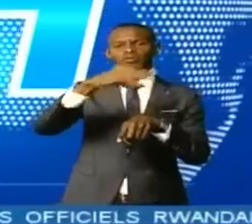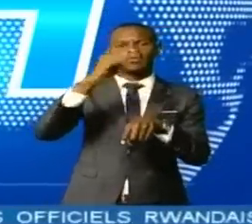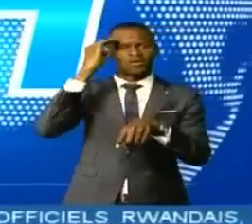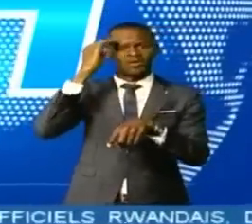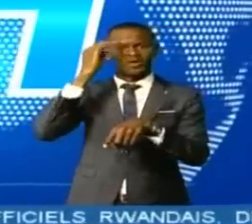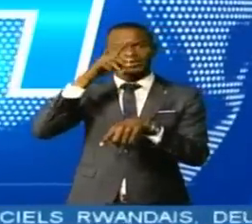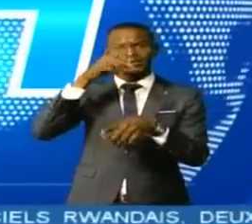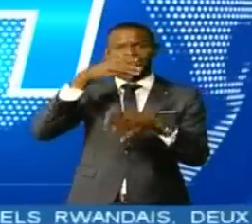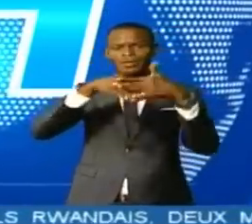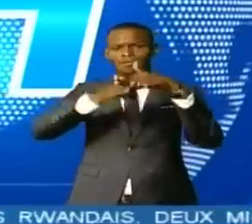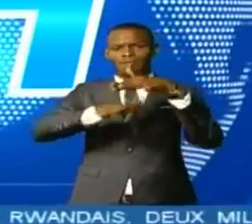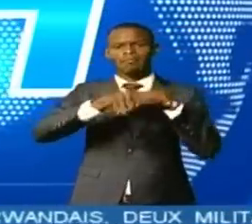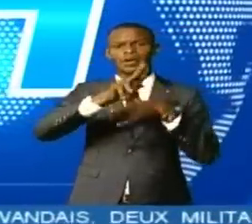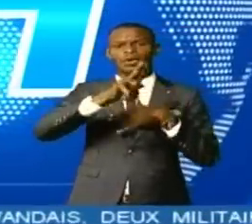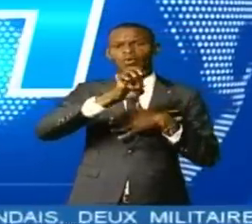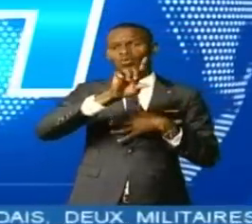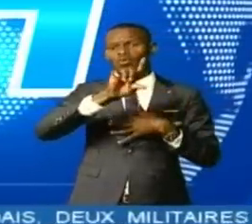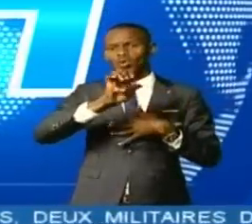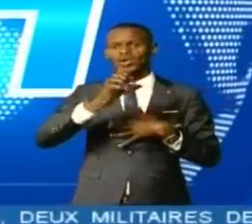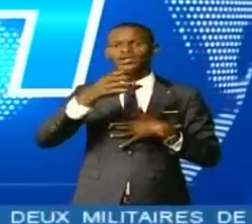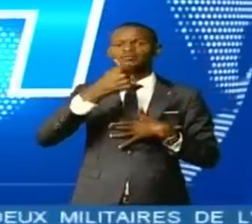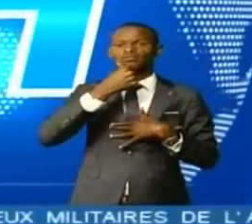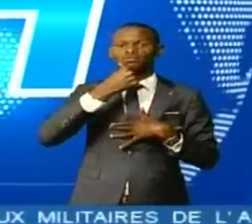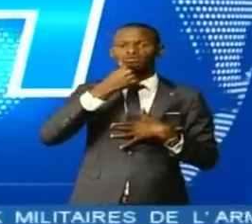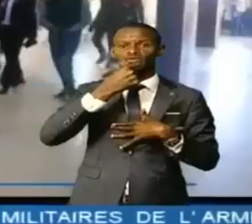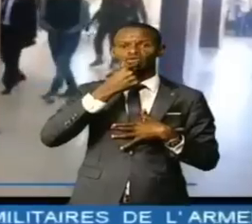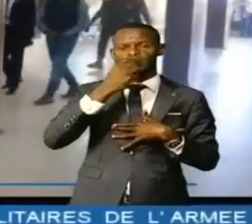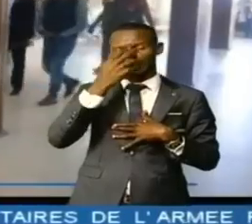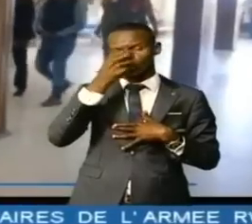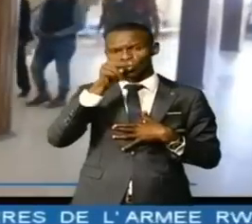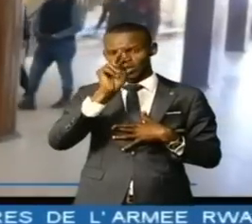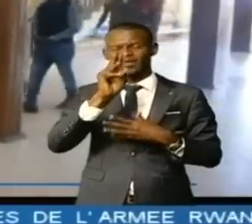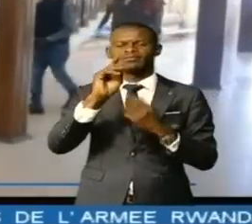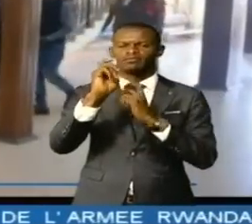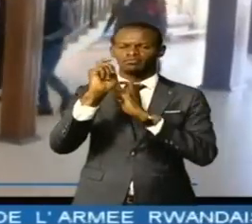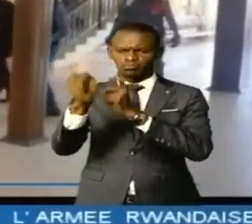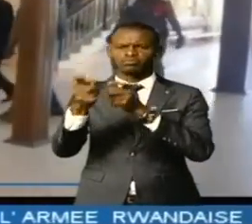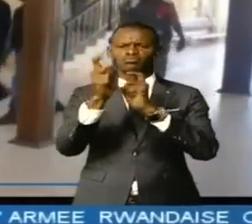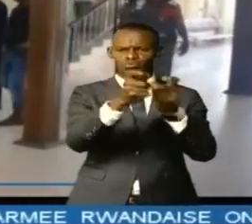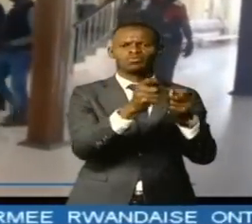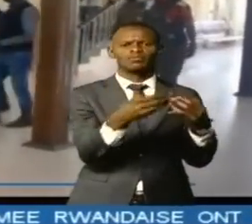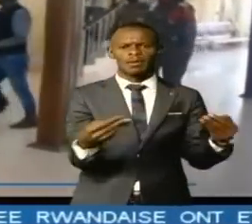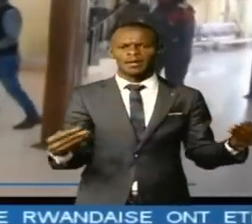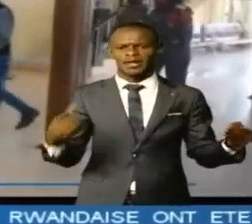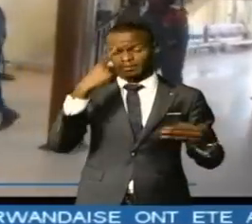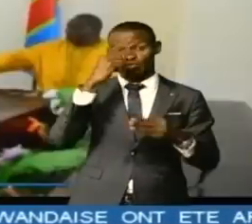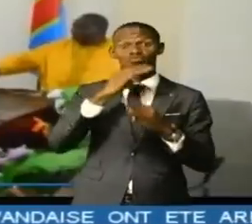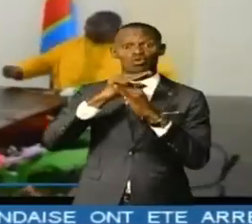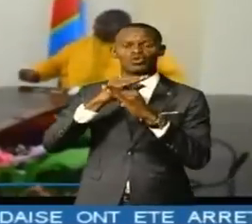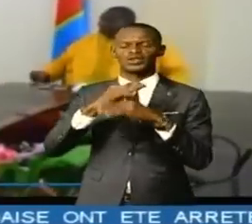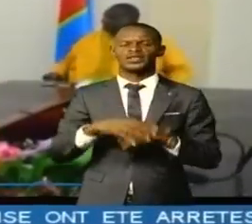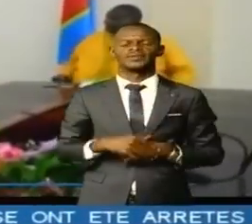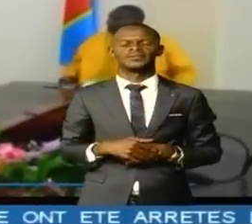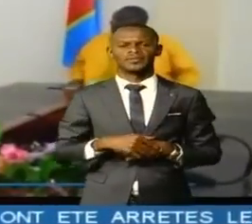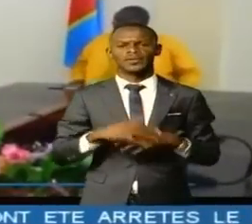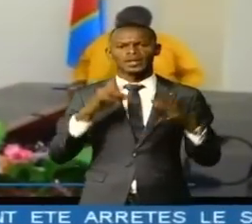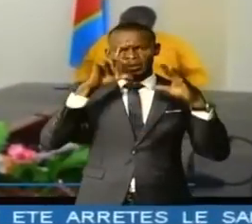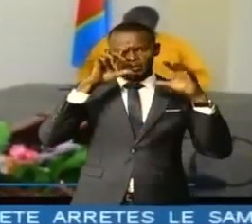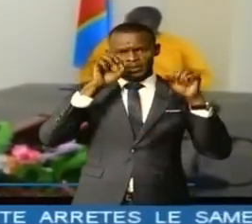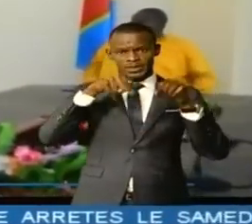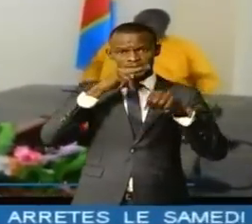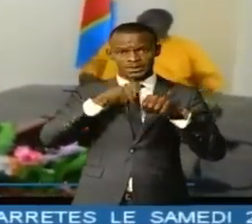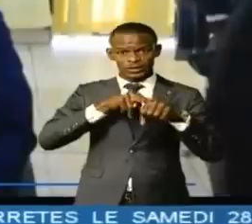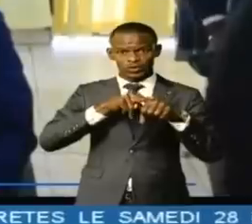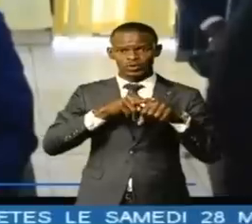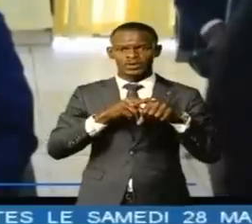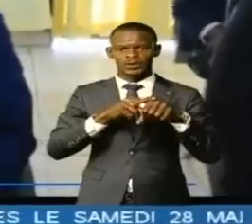Bazuélé, Mbujimayi, Nord et Sud Kivu. Suivez ce reportage. Le président national de la Croix-Rouge RDC a amorcé la tournée de